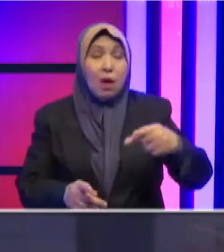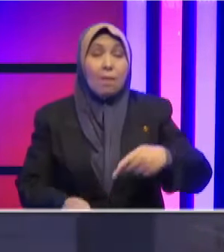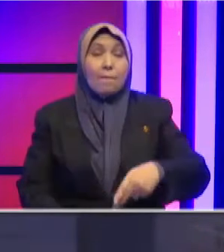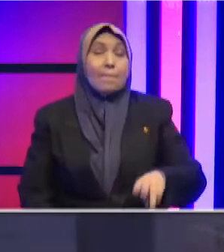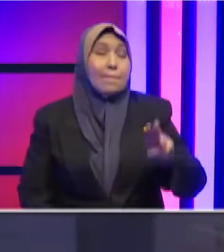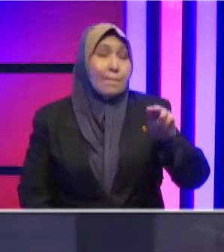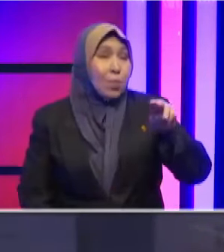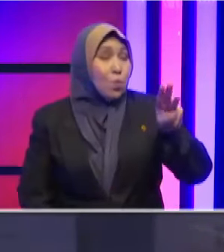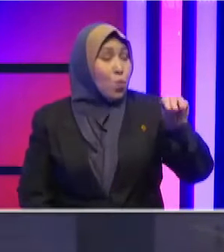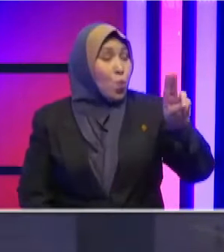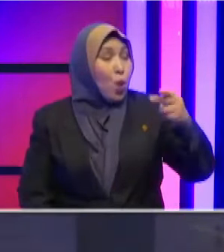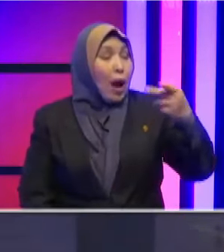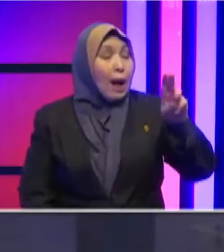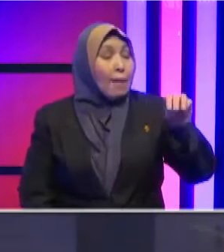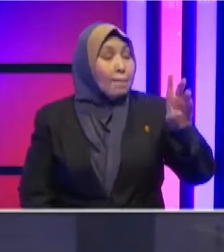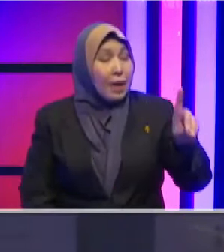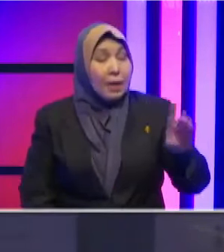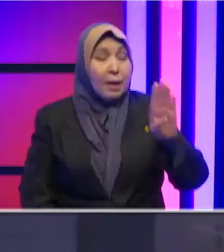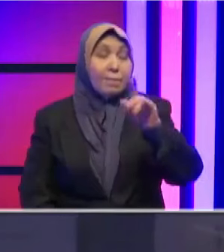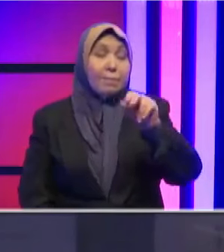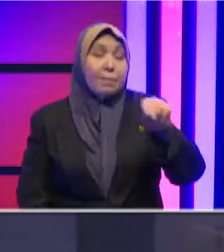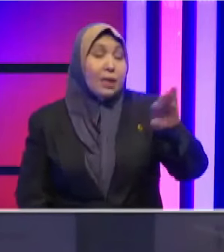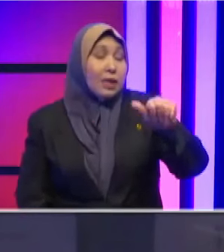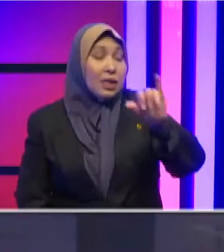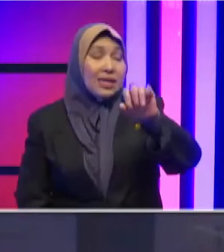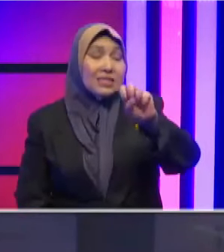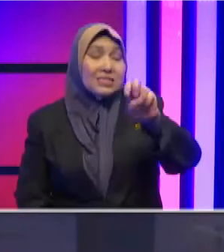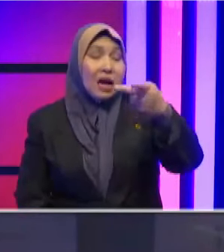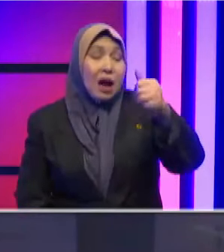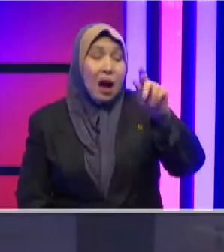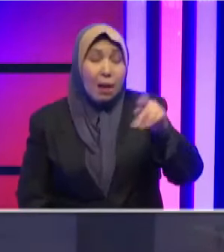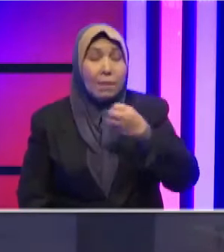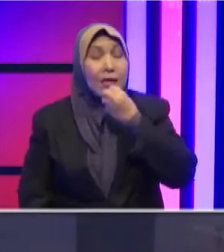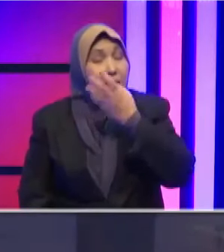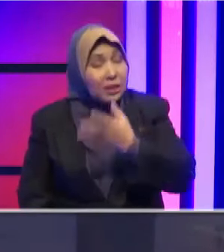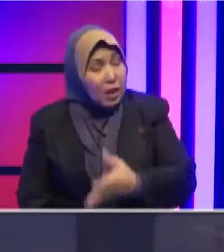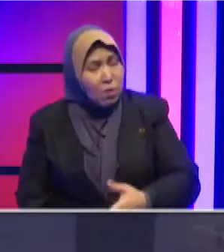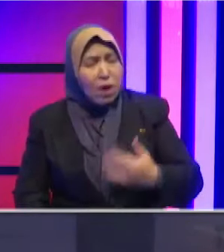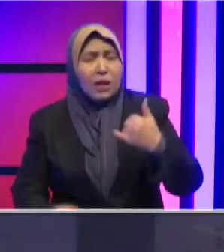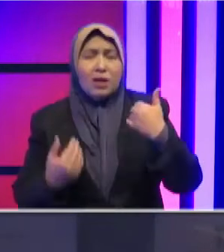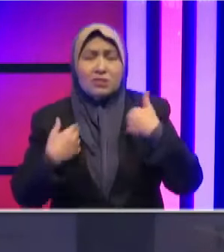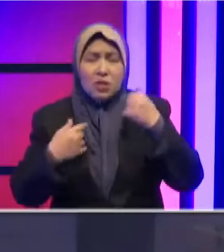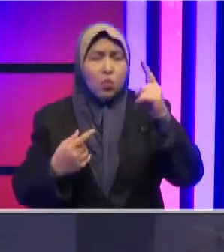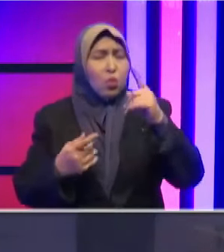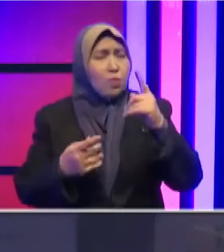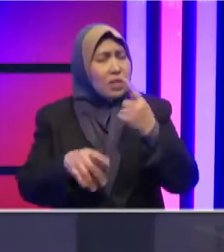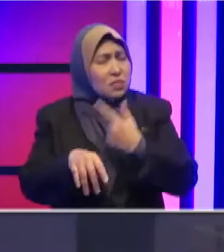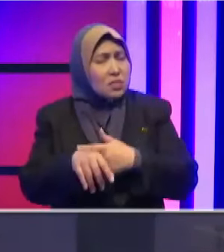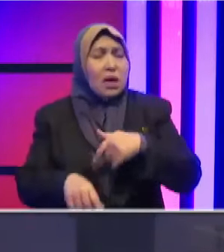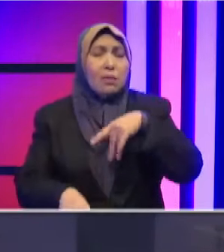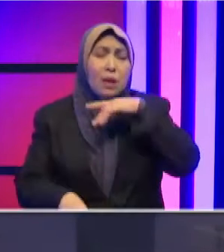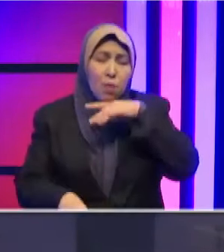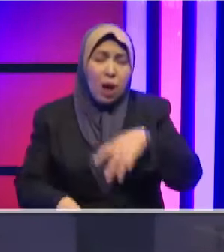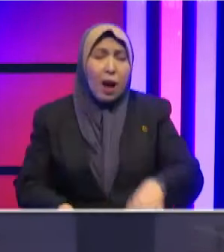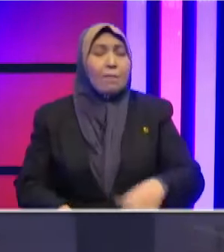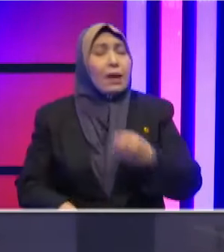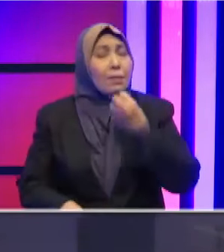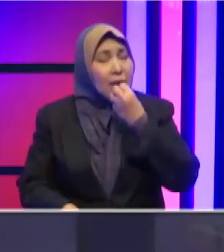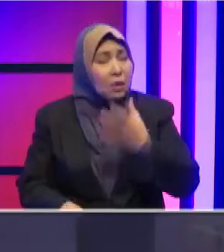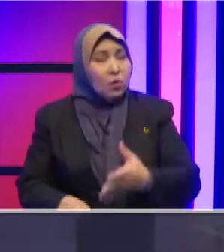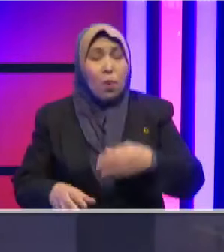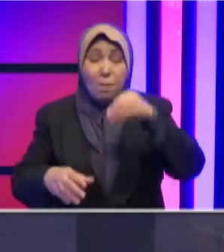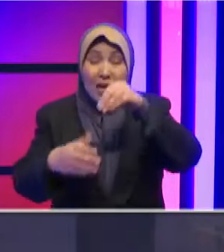bin Ishaq mengatakan bahwasanya pada suatu ketika Nabi Shallallahu Alaihi Wasallam masuk ke